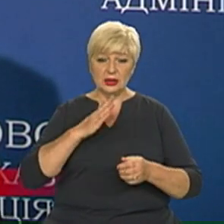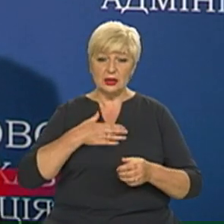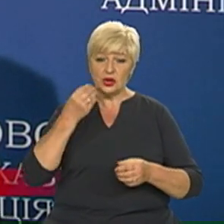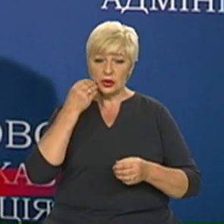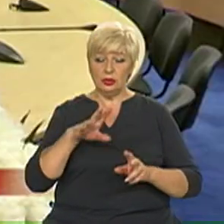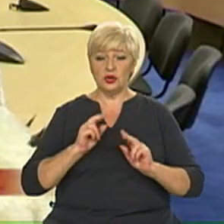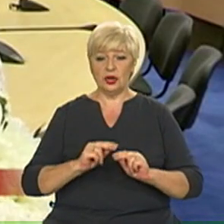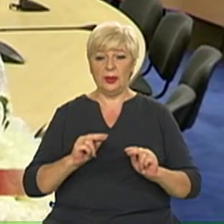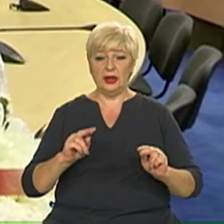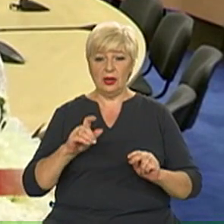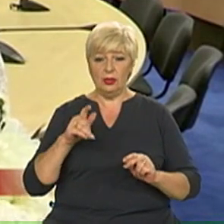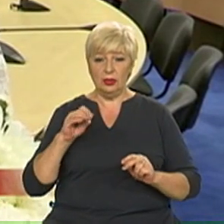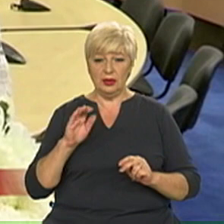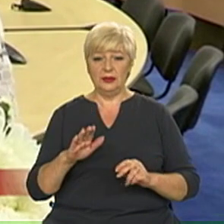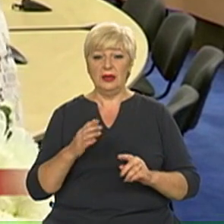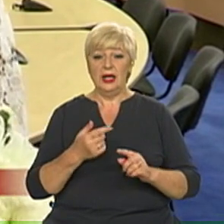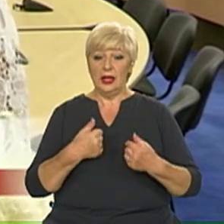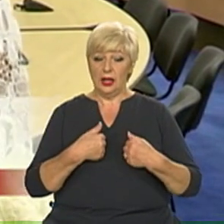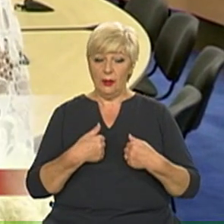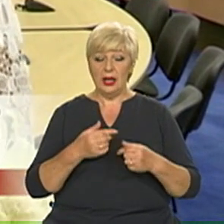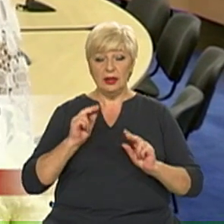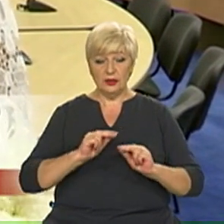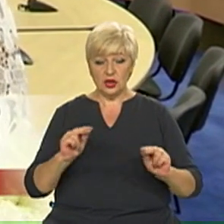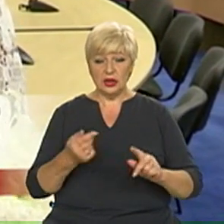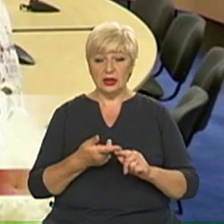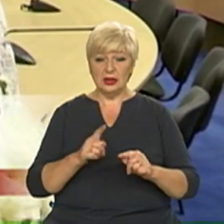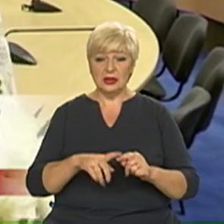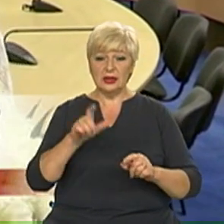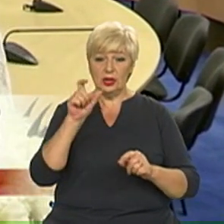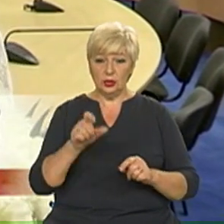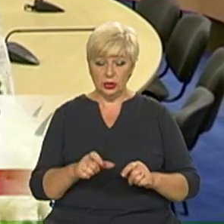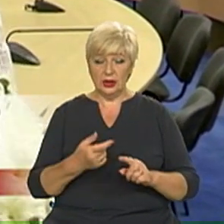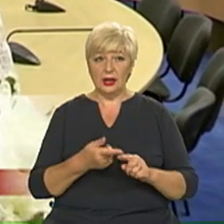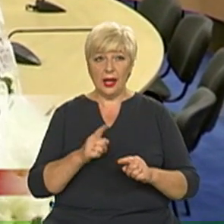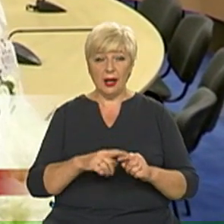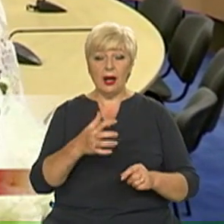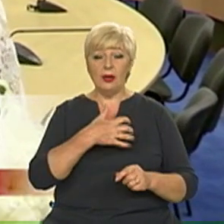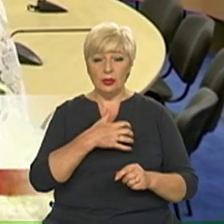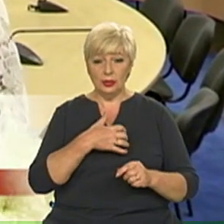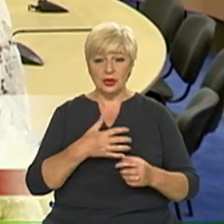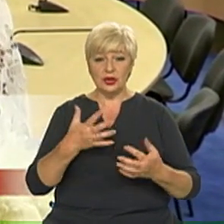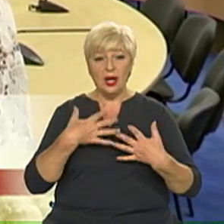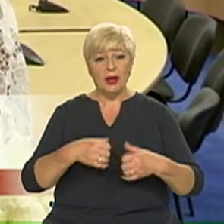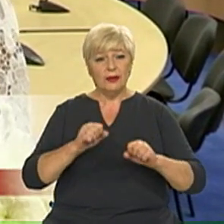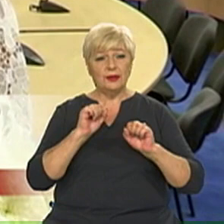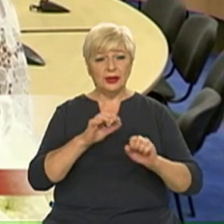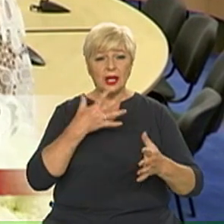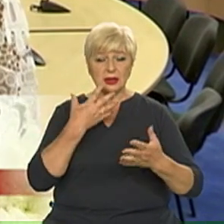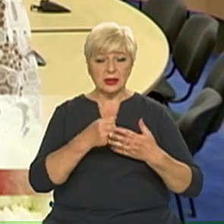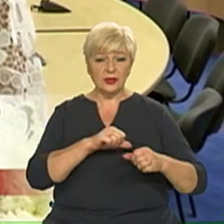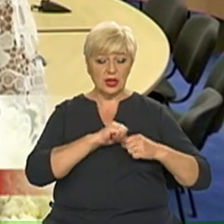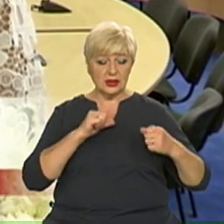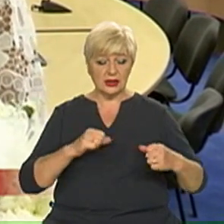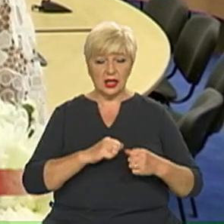наших кращих педагогів. Для мене вчитель – це людина, яка хоче, мабуть, віддати своє серце